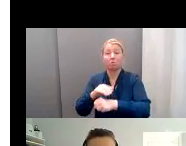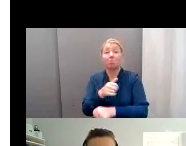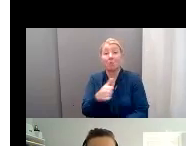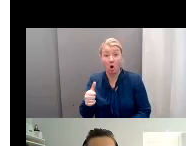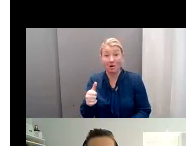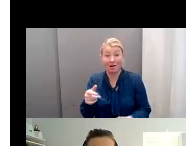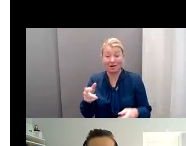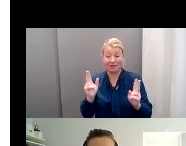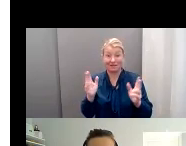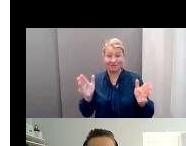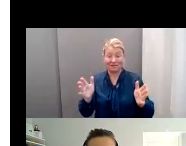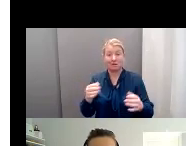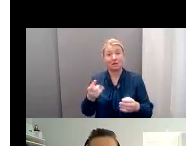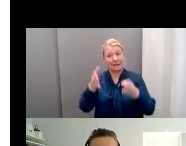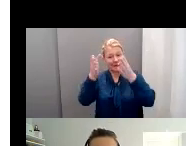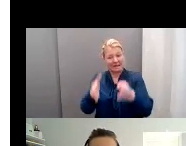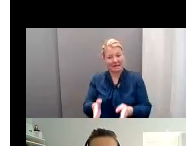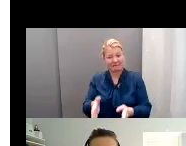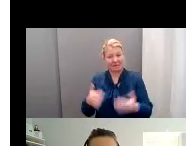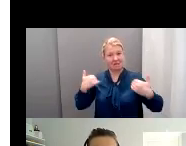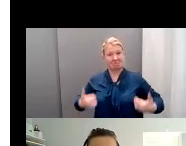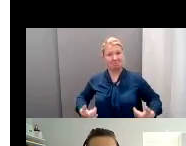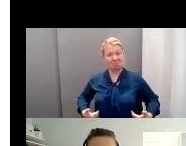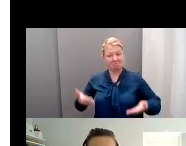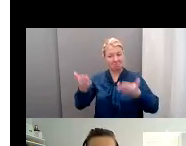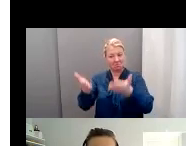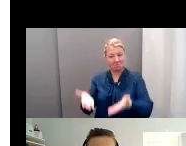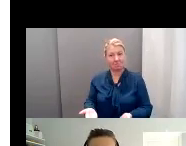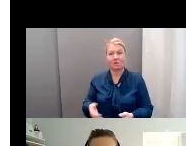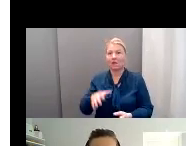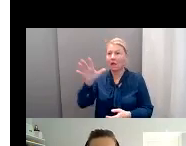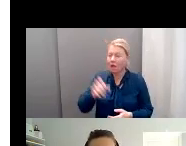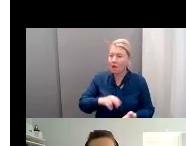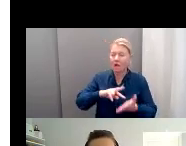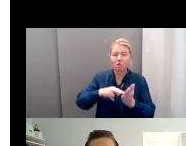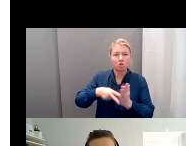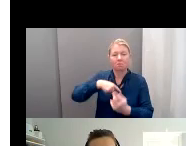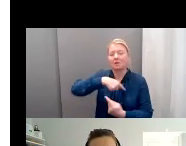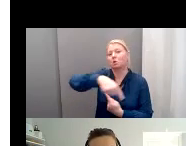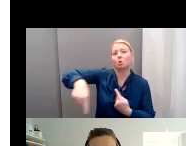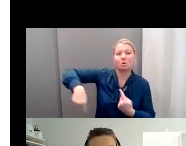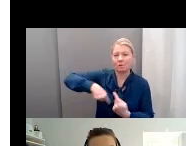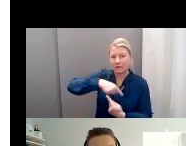alltså individen, utan att det är hela systemet runt omkring en person.